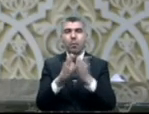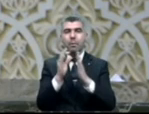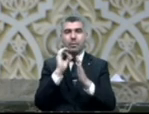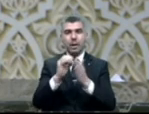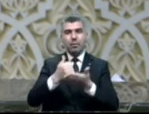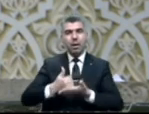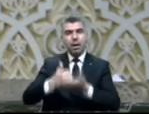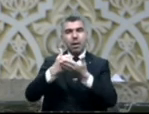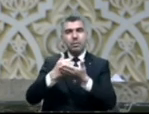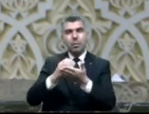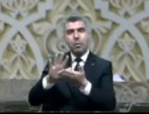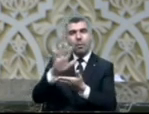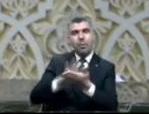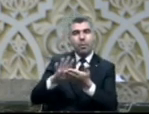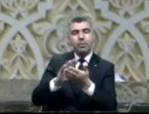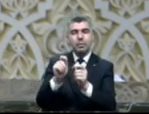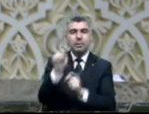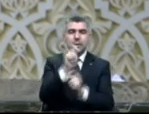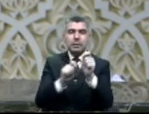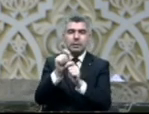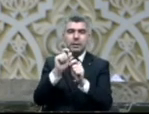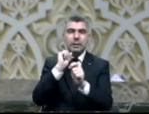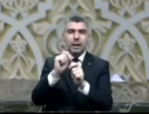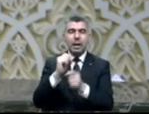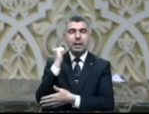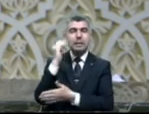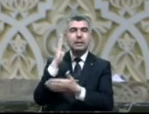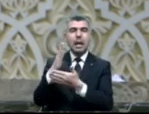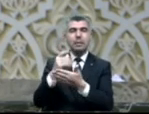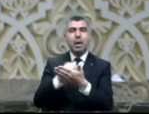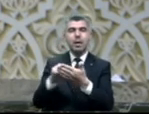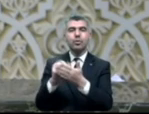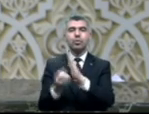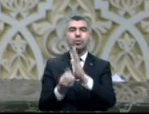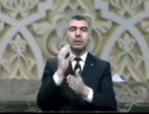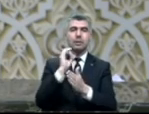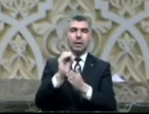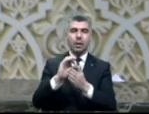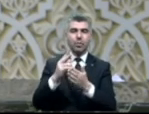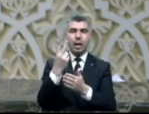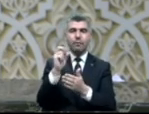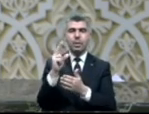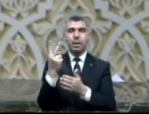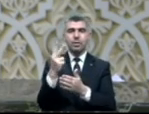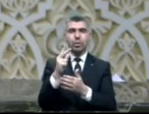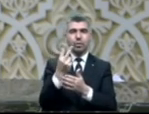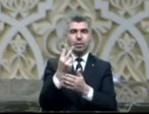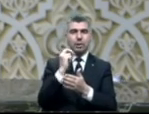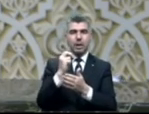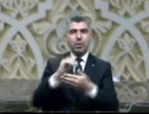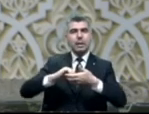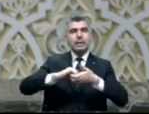تحسين القدرة التنافسية وإعدادها لضريبات الكربون في عام 2023. الكلمة لأحد السادة المستشارين من فريق الاتحاد